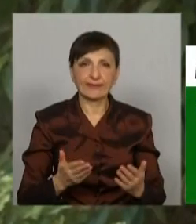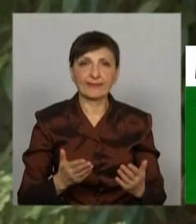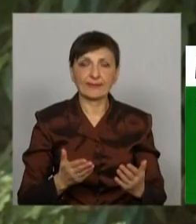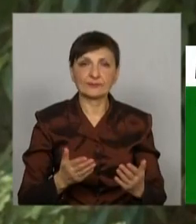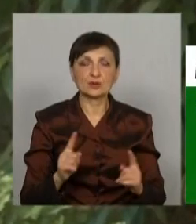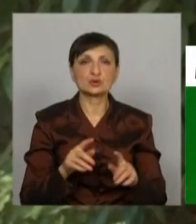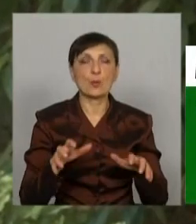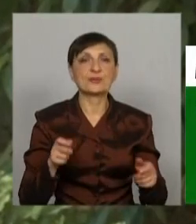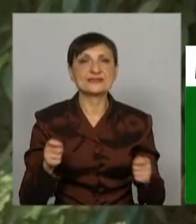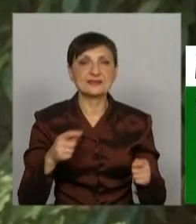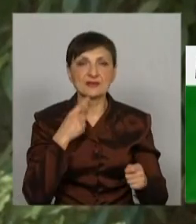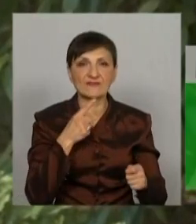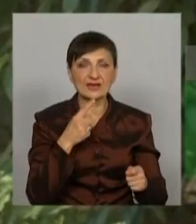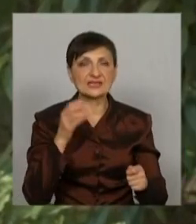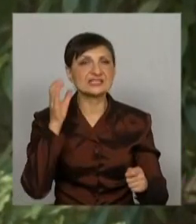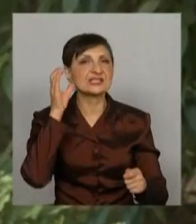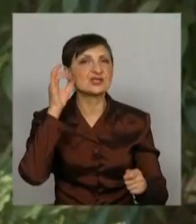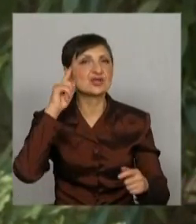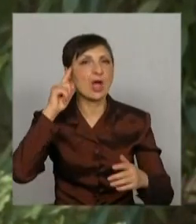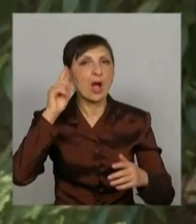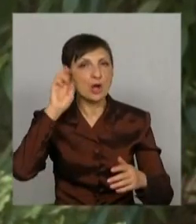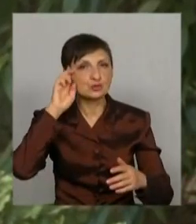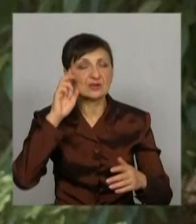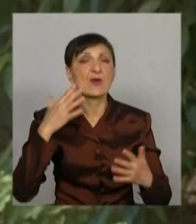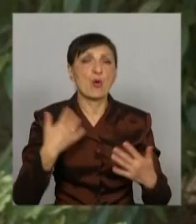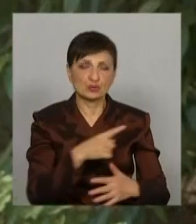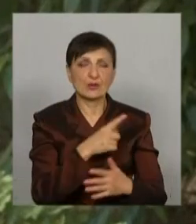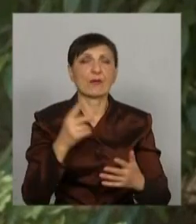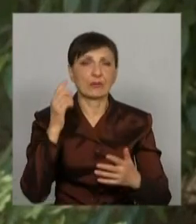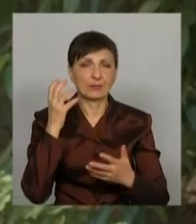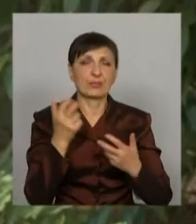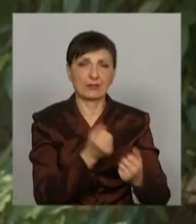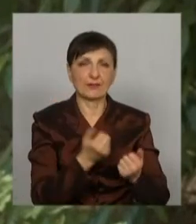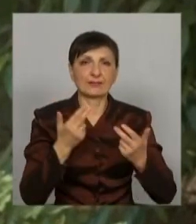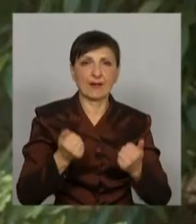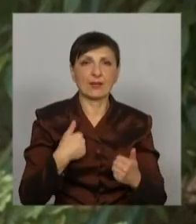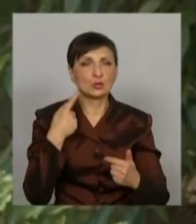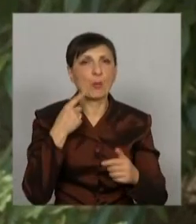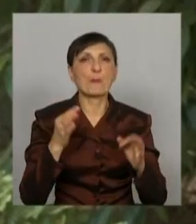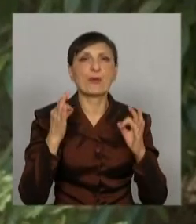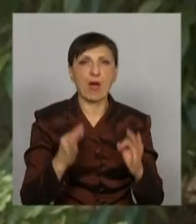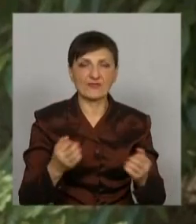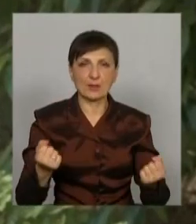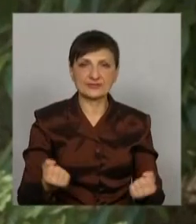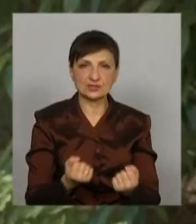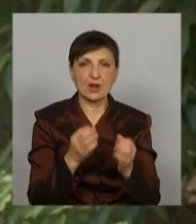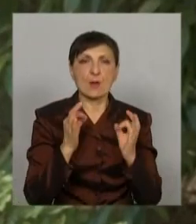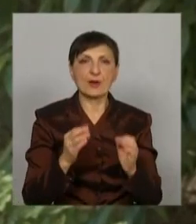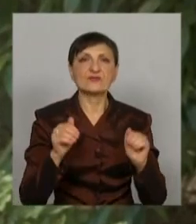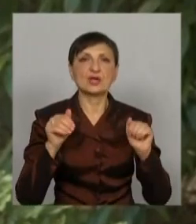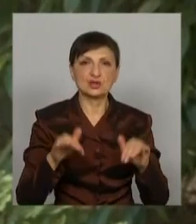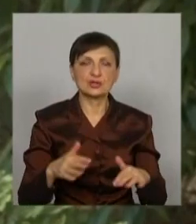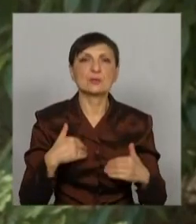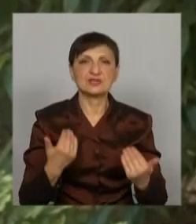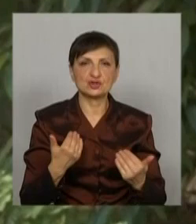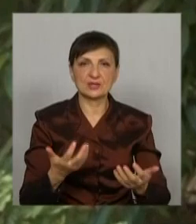что президент говорить с выше государству дошло до власти и по и я думаю правильно поддержали и правильное решение принимаем мы